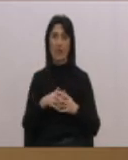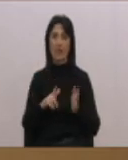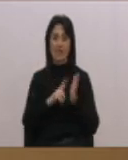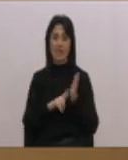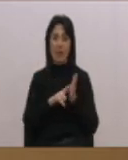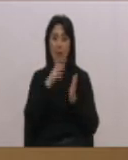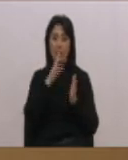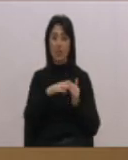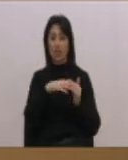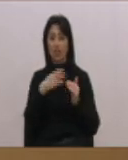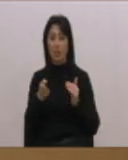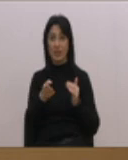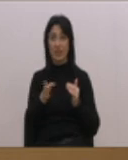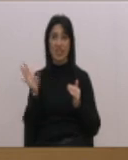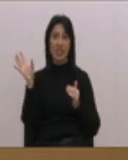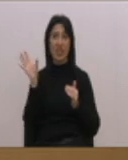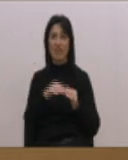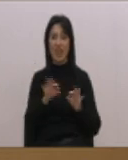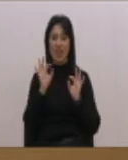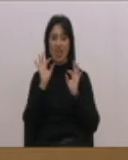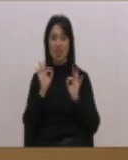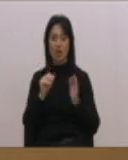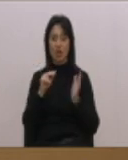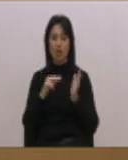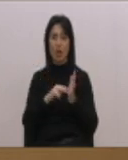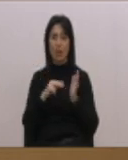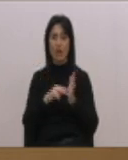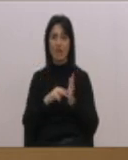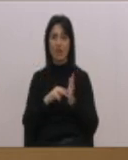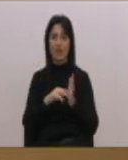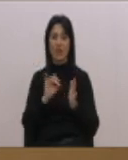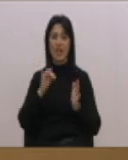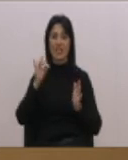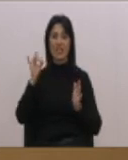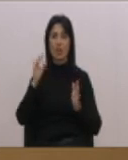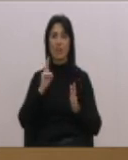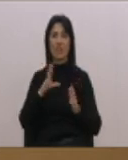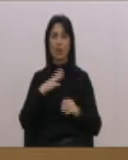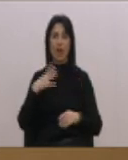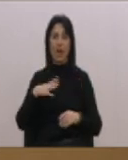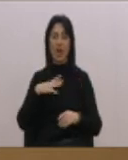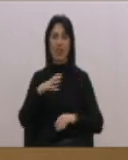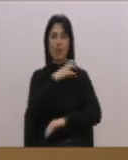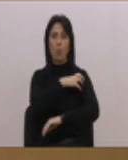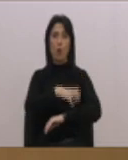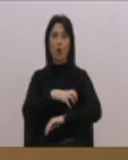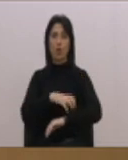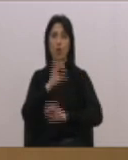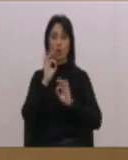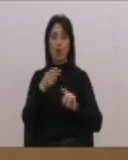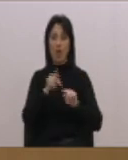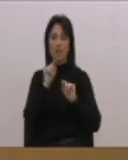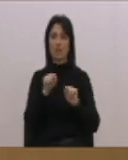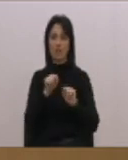70 წლის შემდეგ ყველაზე სწორად შეაფასა ისტორიამ, ვინ იყვნენ ქართველი ბოლშევიკების. სწორედ